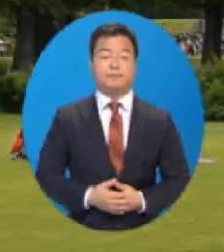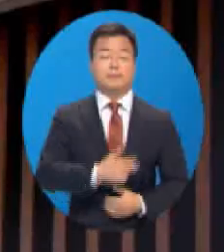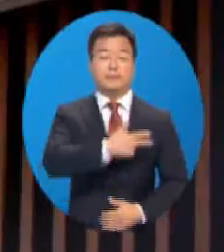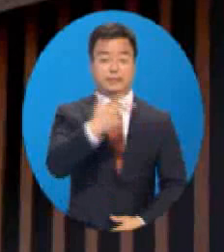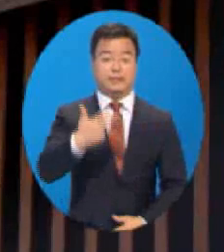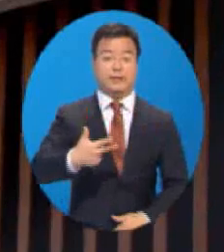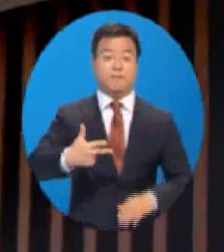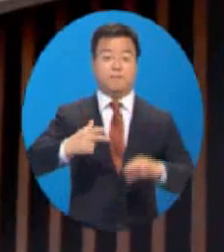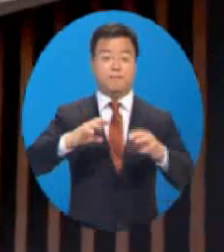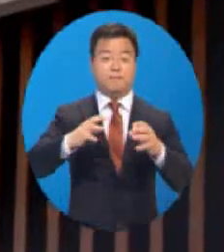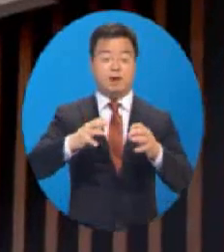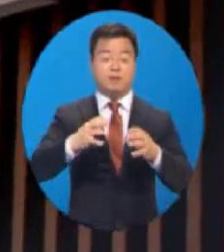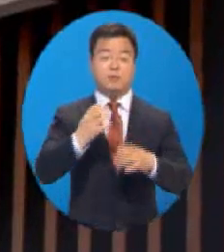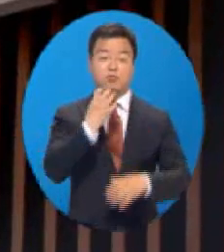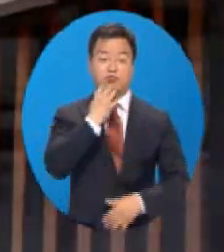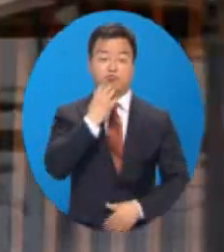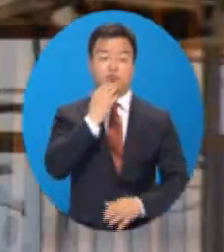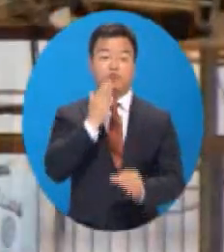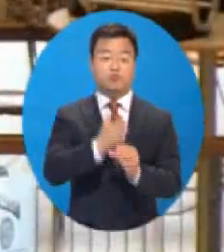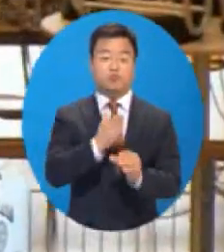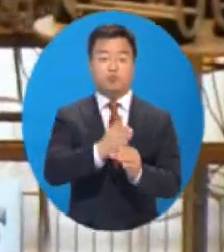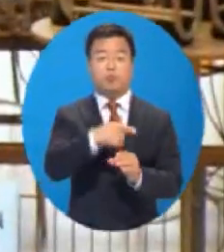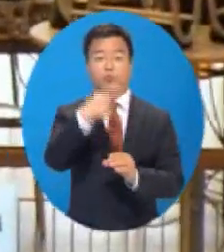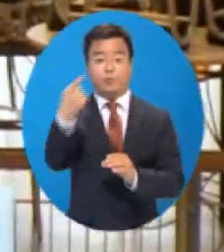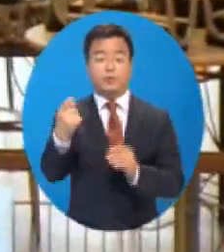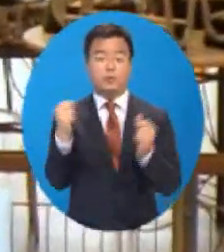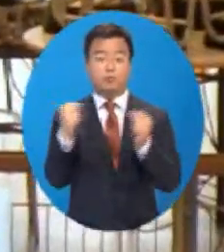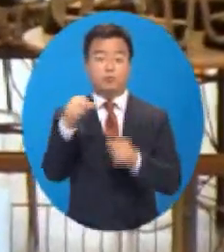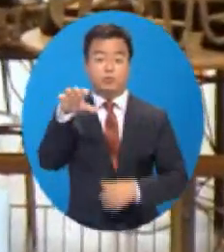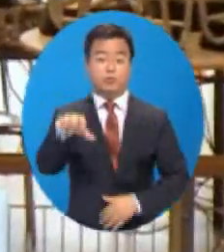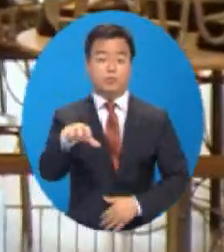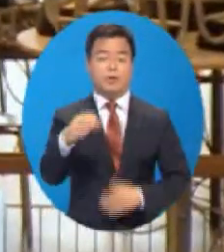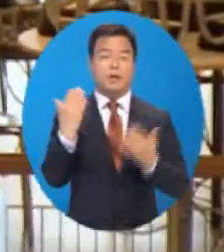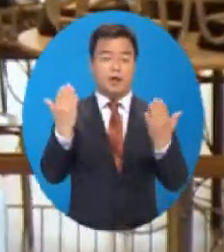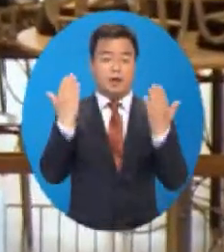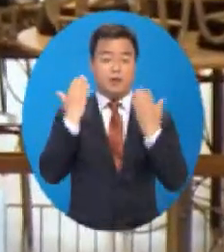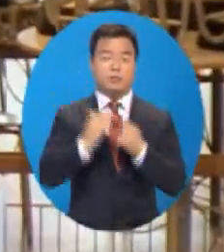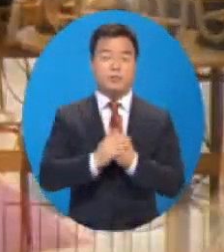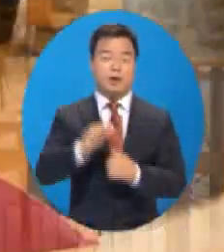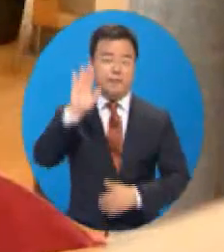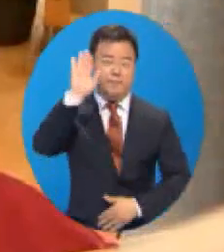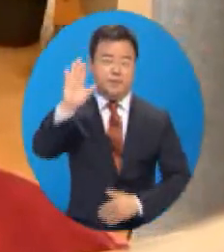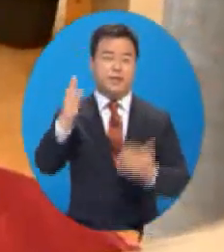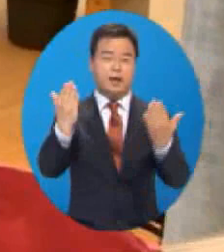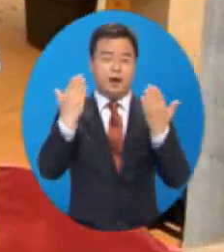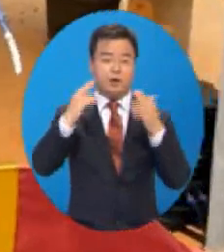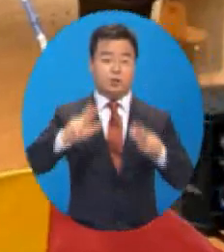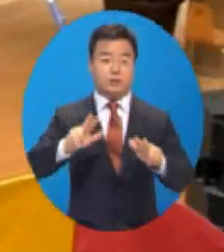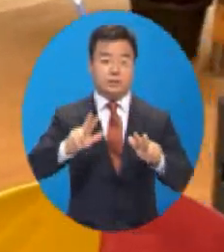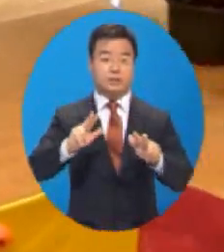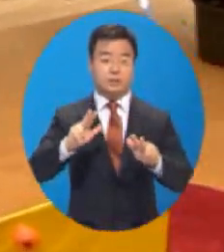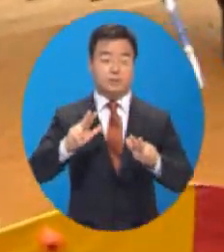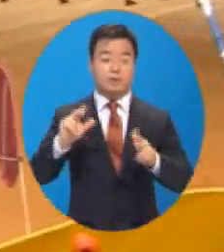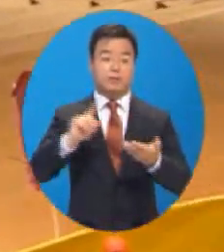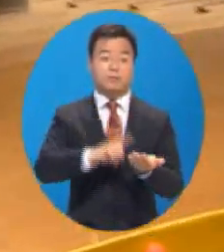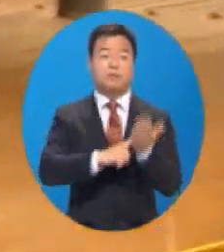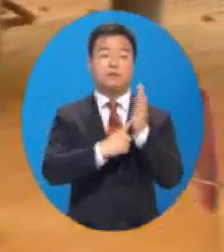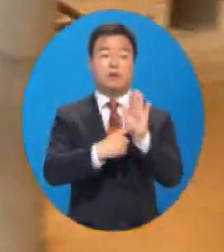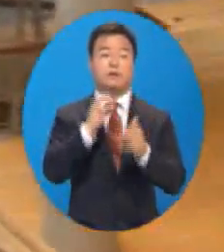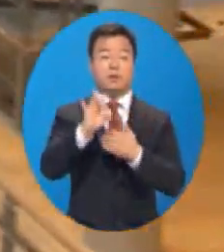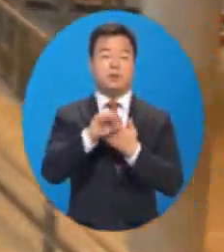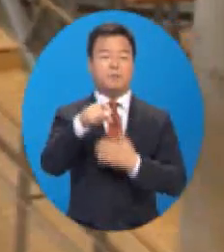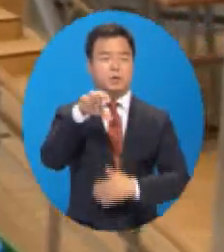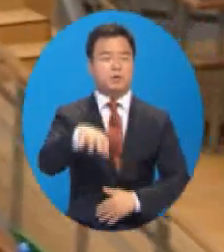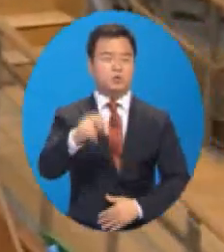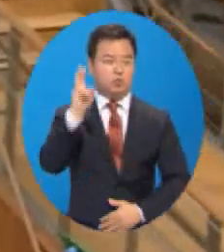덴마크의 수도 코펜하겐의 북쪽 헬레루프. 미래의 학교가 현실에 존재한다면 바로 이 학교일